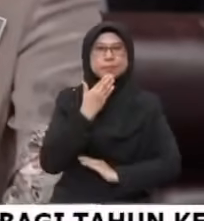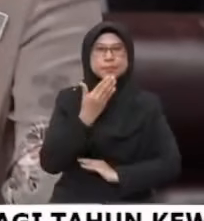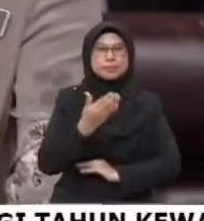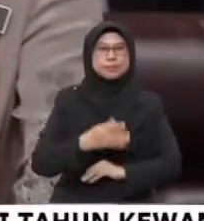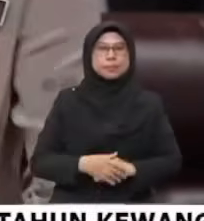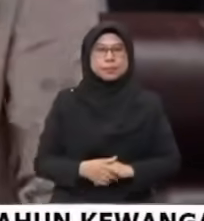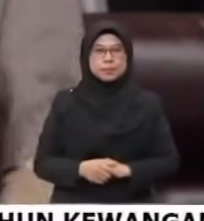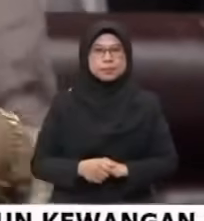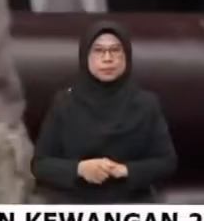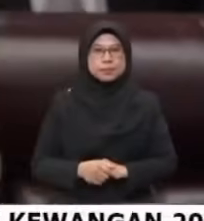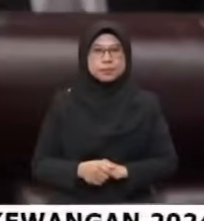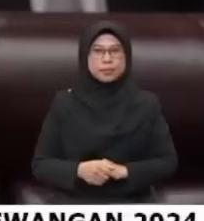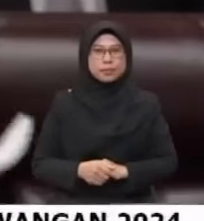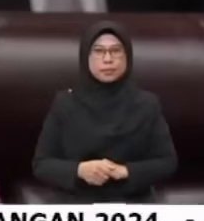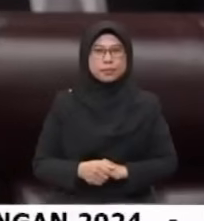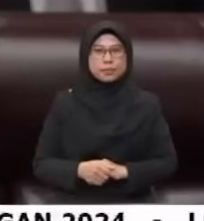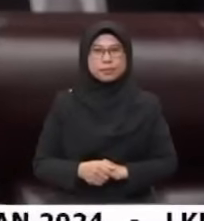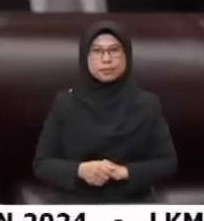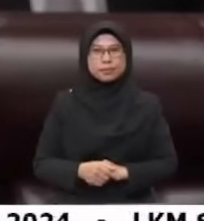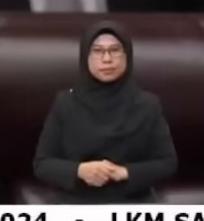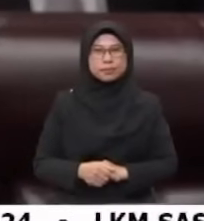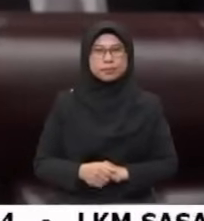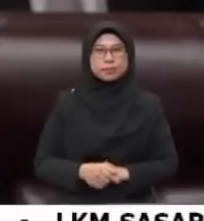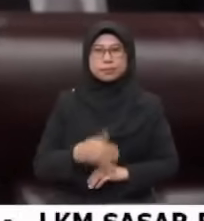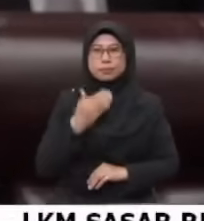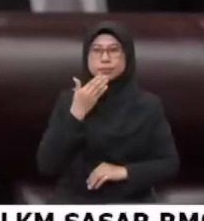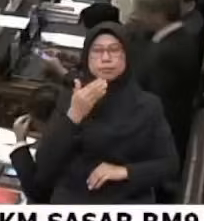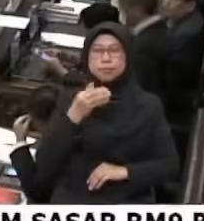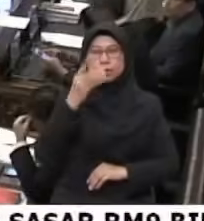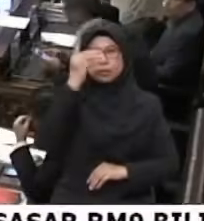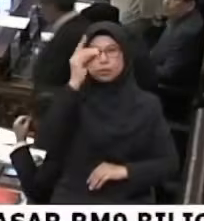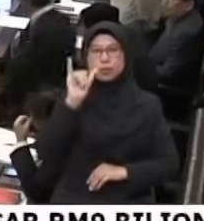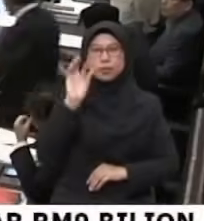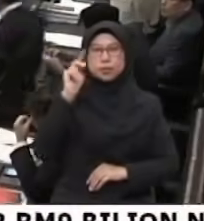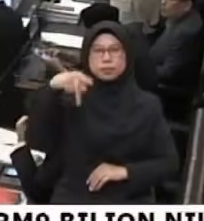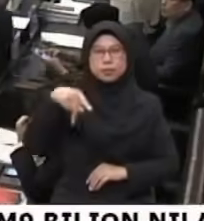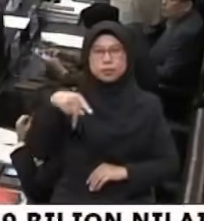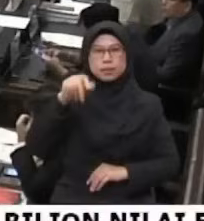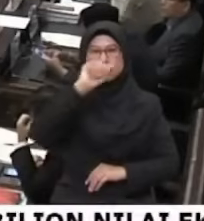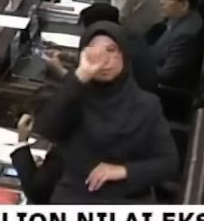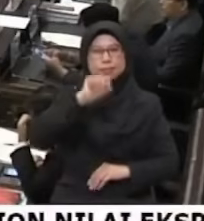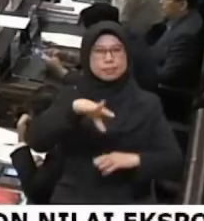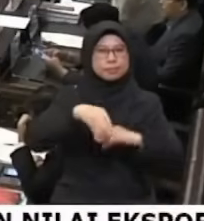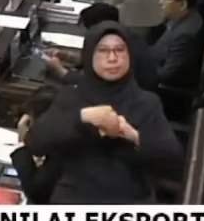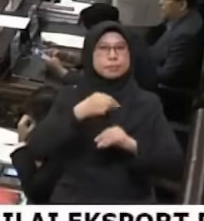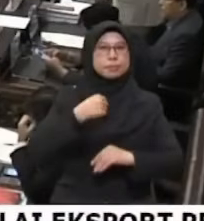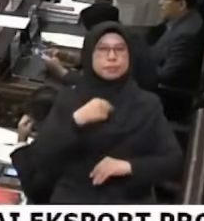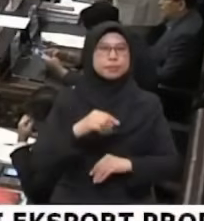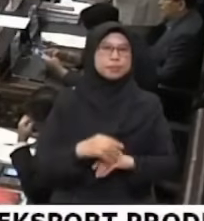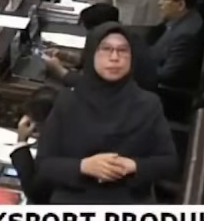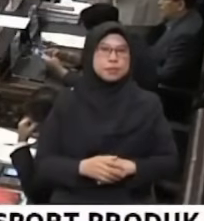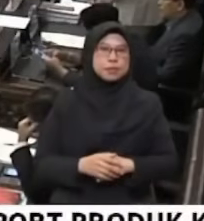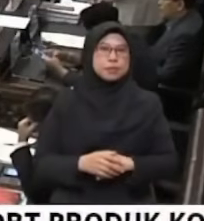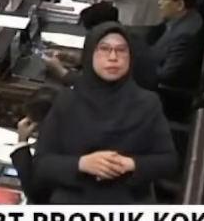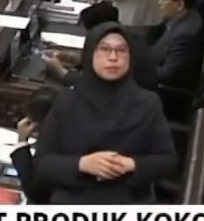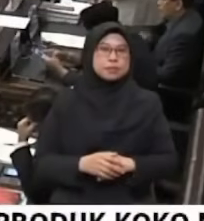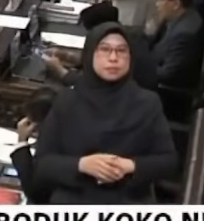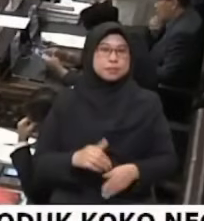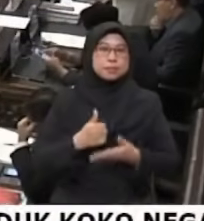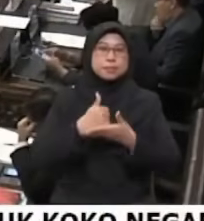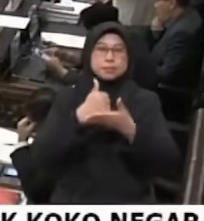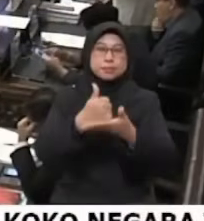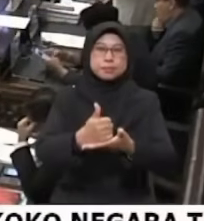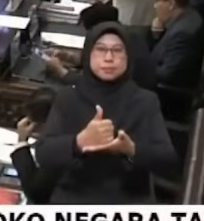soal tambahan Terima kasih dat yang di-pertua soalan tambahan saya selain pemberian bantuan